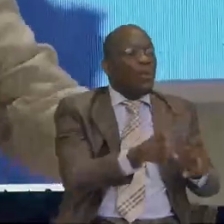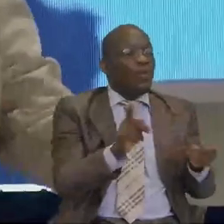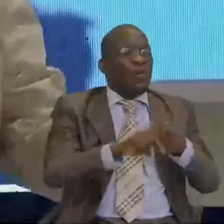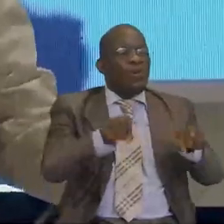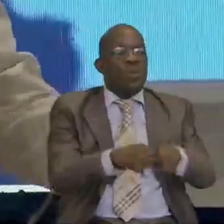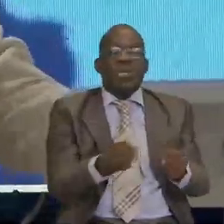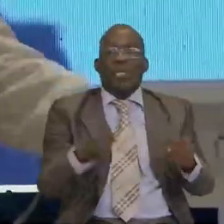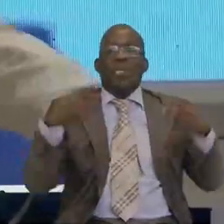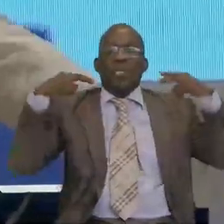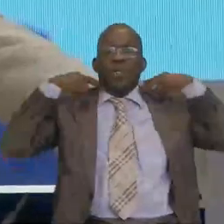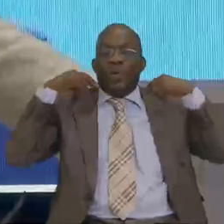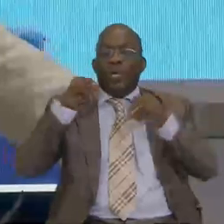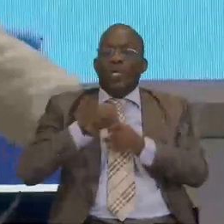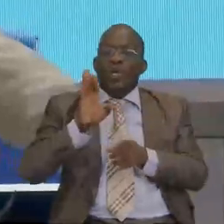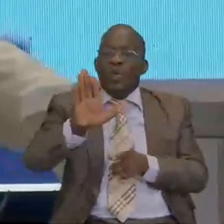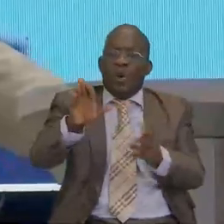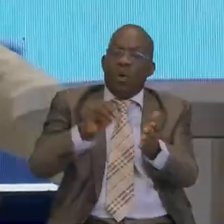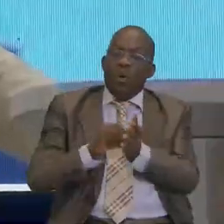votre vie.